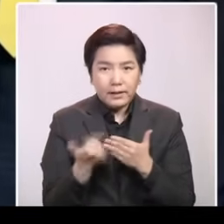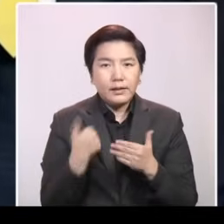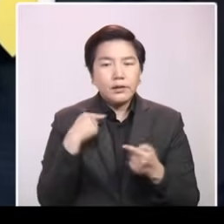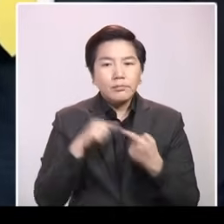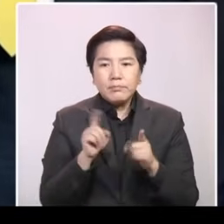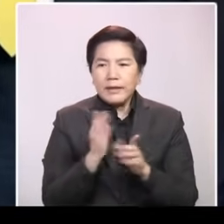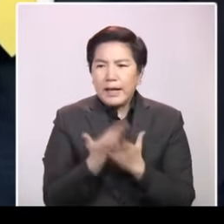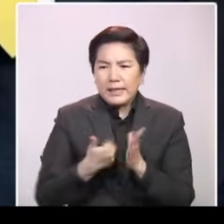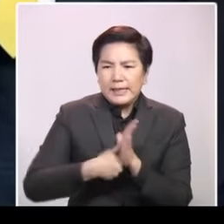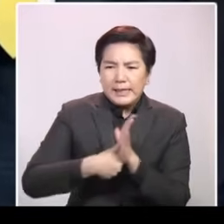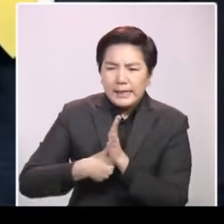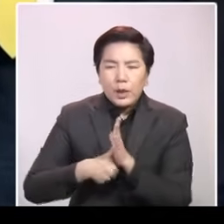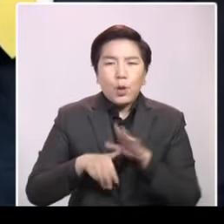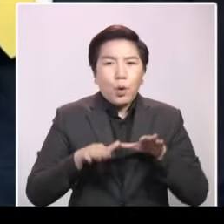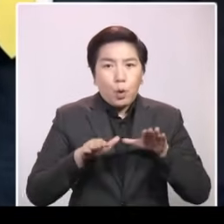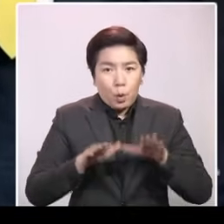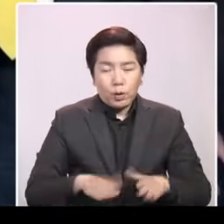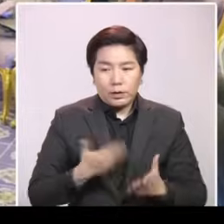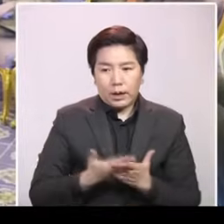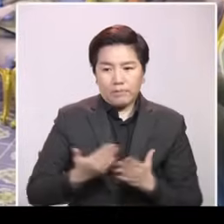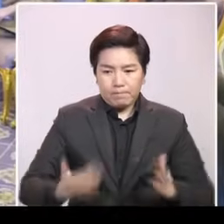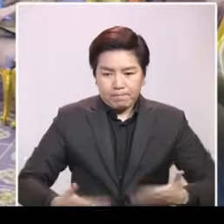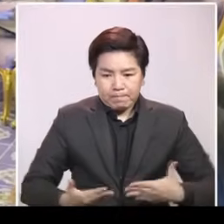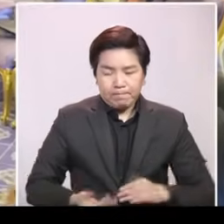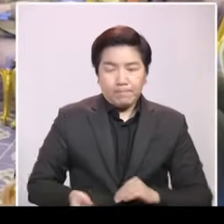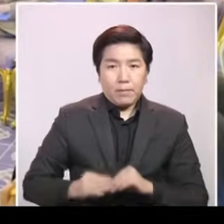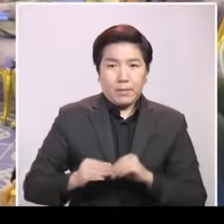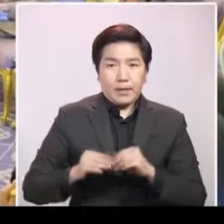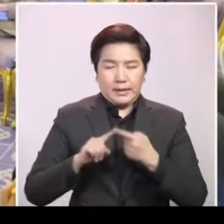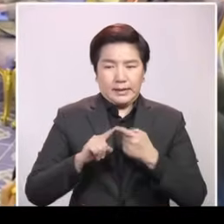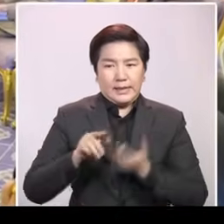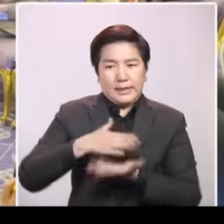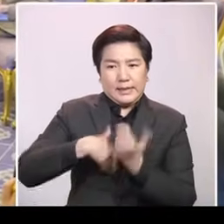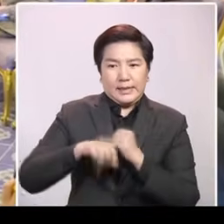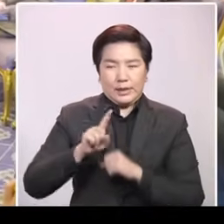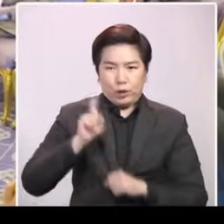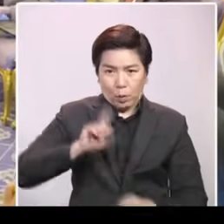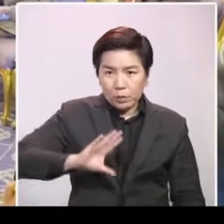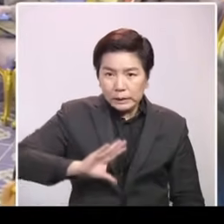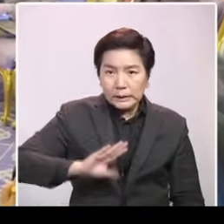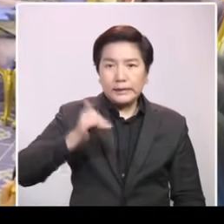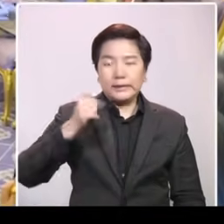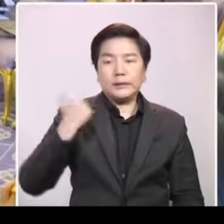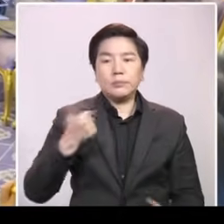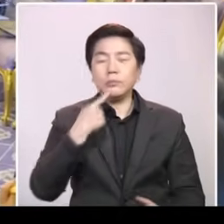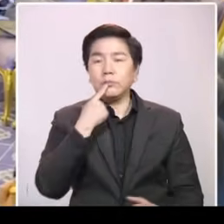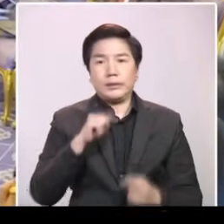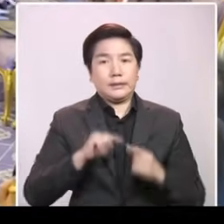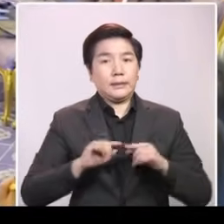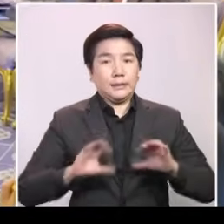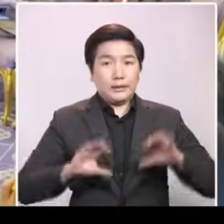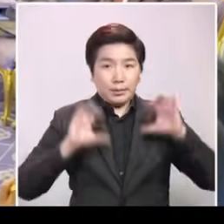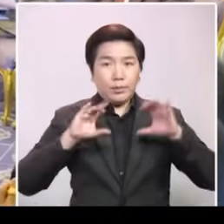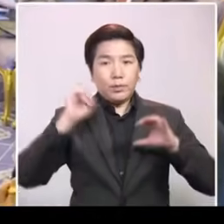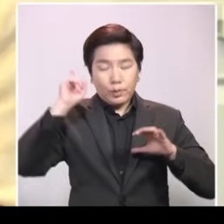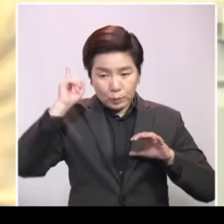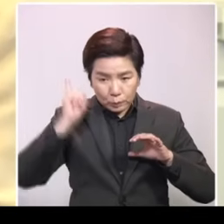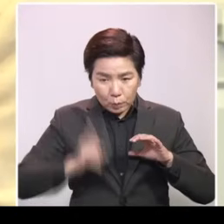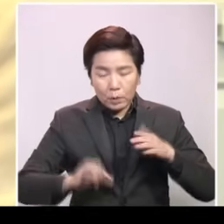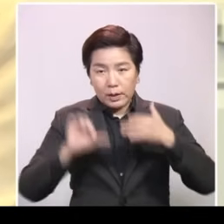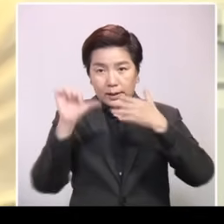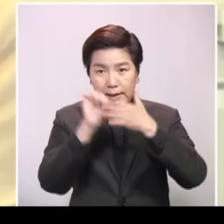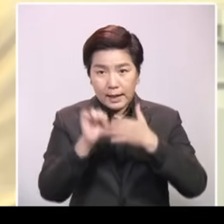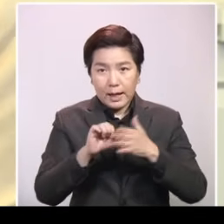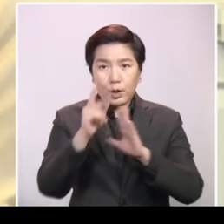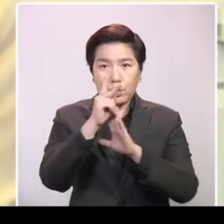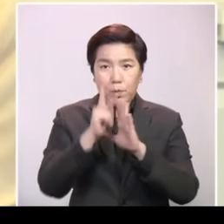ลดภาระหนี้และทำให้ประชาชนมีรายได้เพิ่มขึ้นเศรษฐกิจดีขึ้นโดยนายพิชัยกล่าวว่ารัฐบาลจะต้องมีการแก้ไข